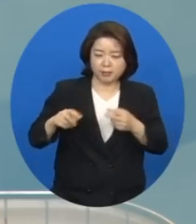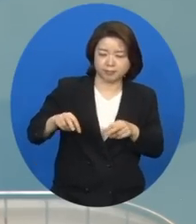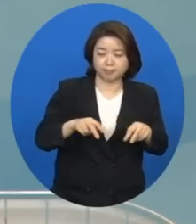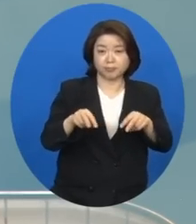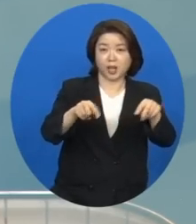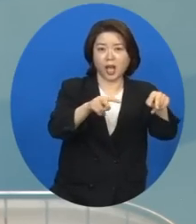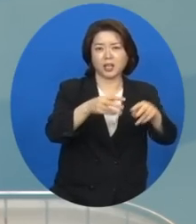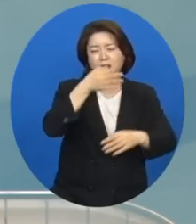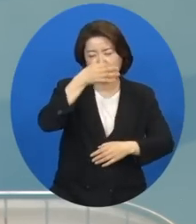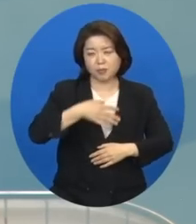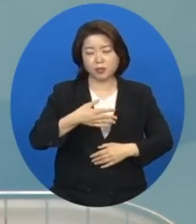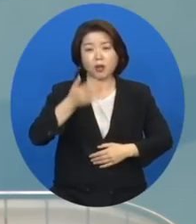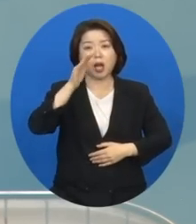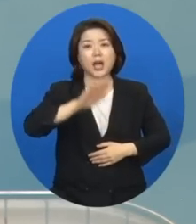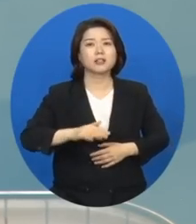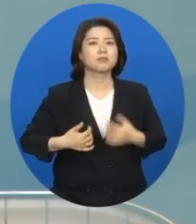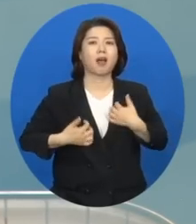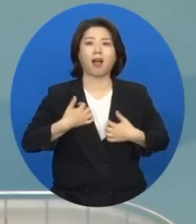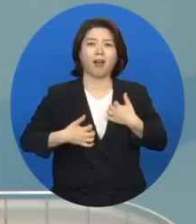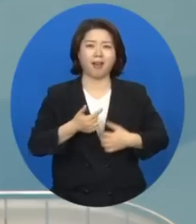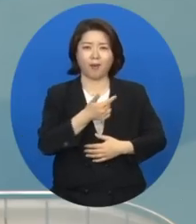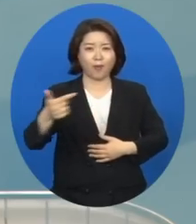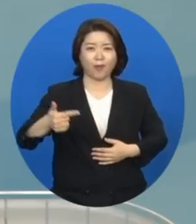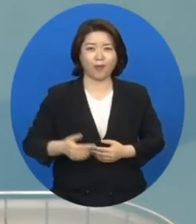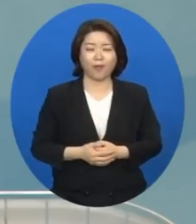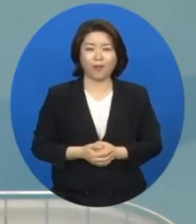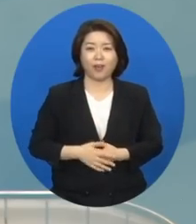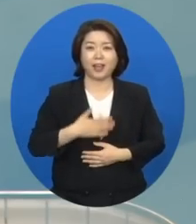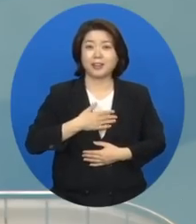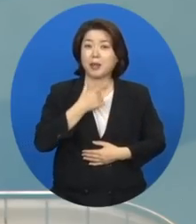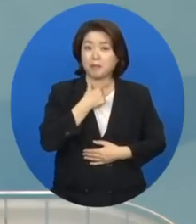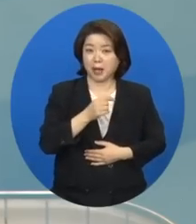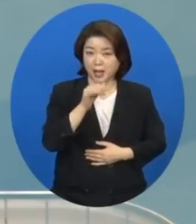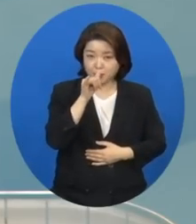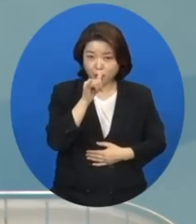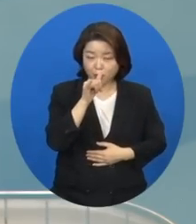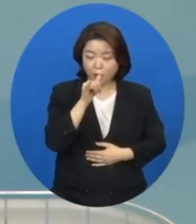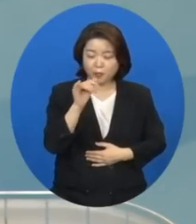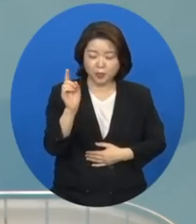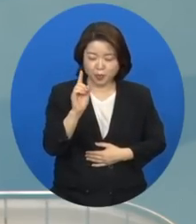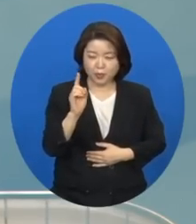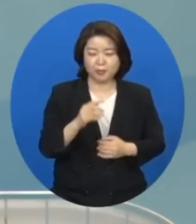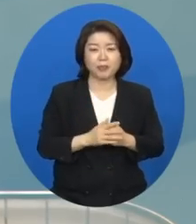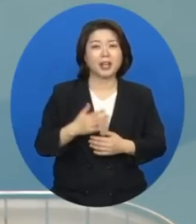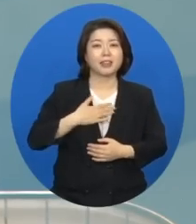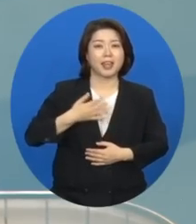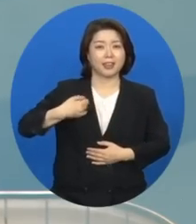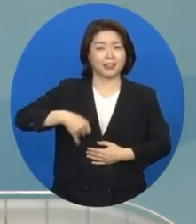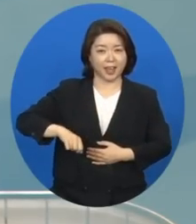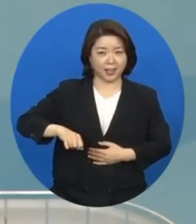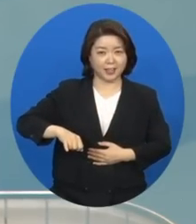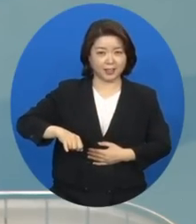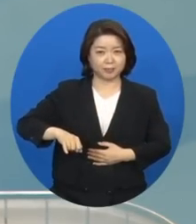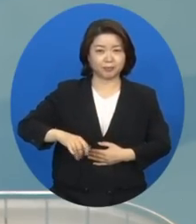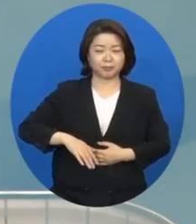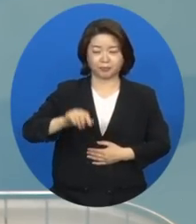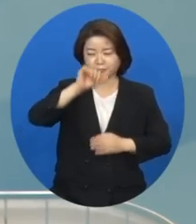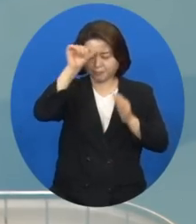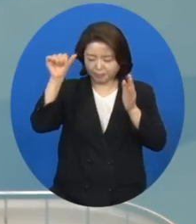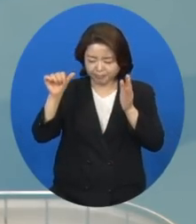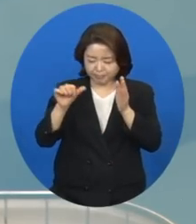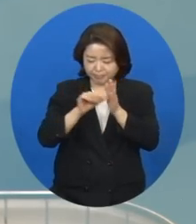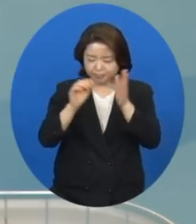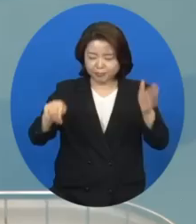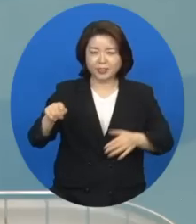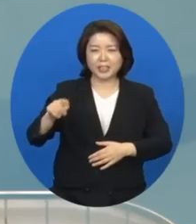힘들었습니다. 하지만 참 기뻤어요. 제 바람이 있다면 딸 아이가 그때를 평생 기억해